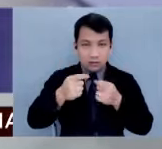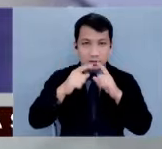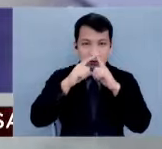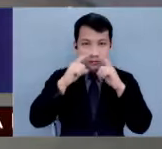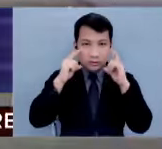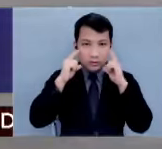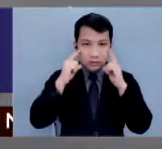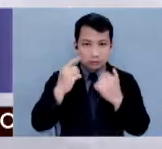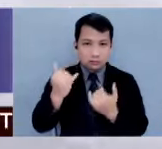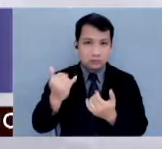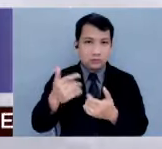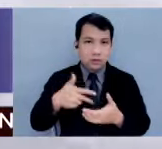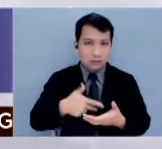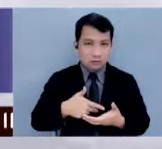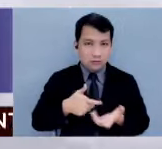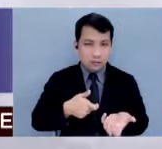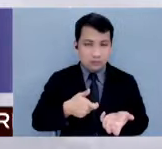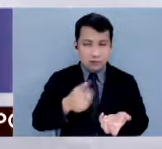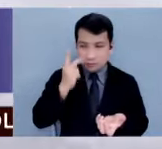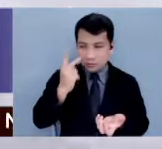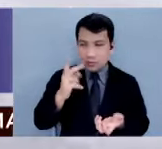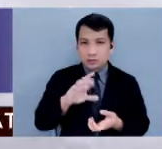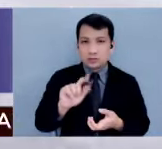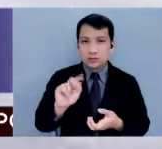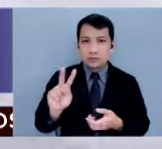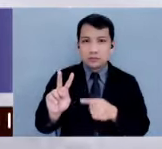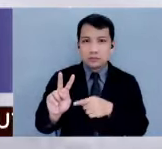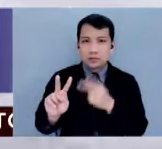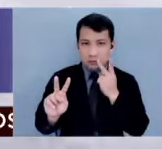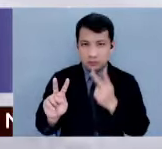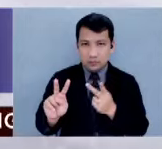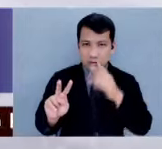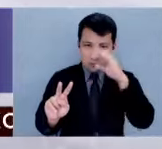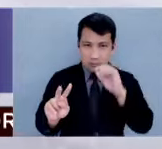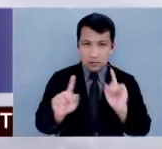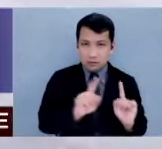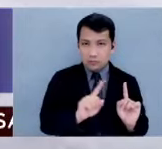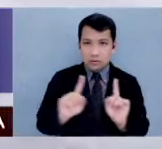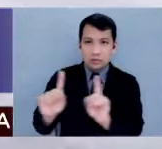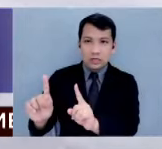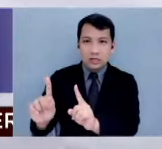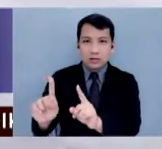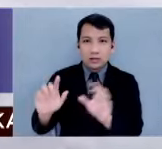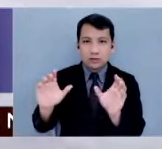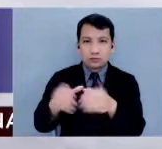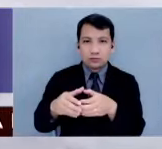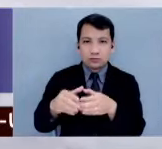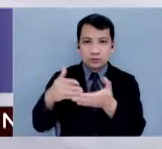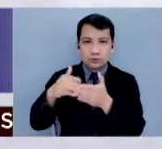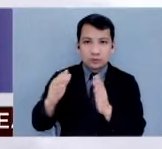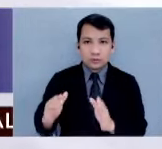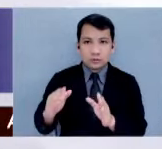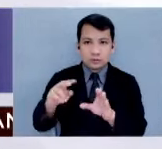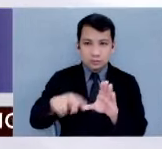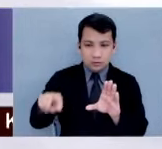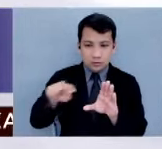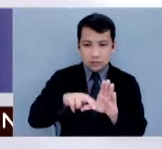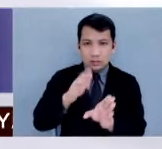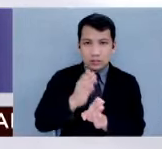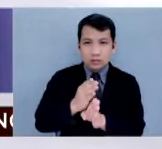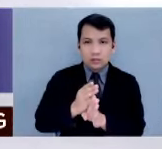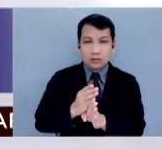mga baril sa isa pang kuha ng CCTV. Makikita ang mga lalaki na tumakbo papunta sa isang grupo ng mga estudyanteng pasakay na sana ng bus. Hindi na nahagip